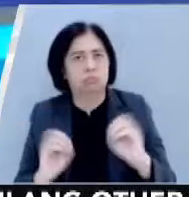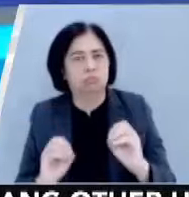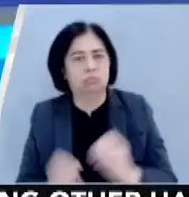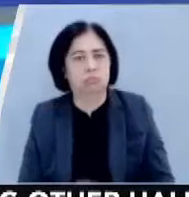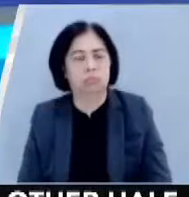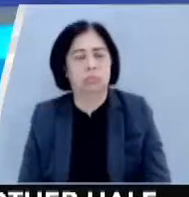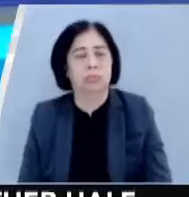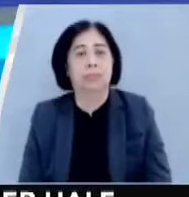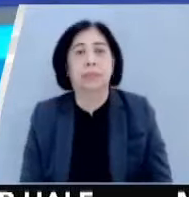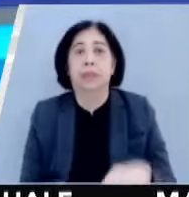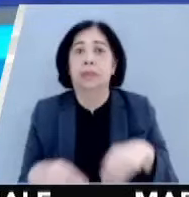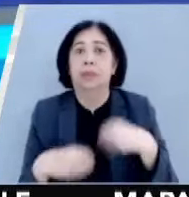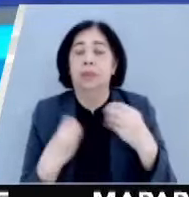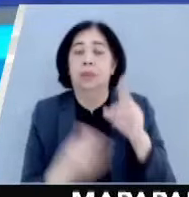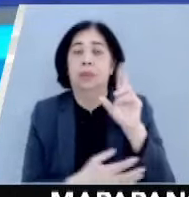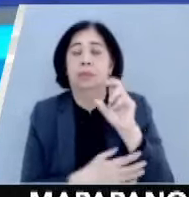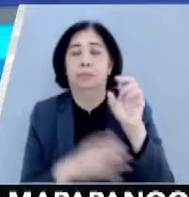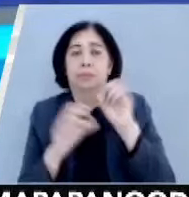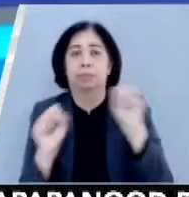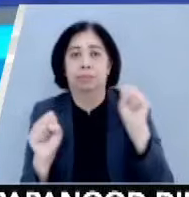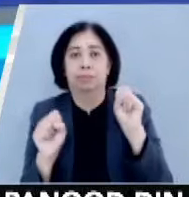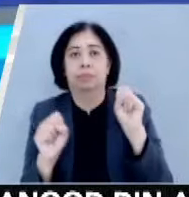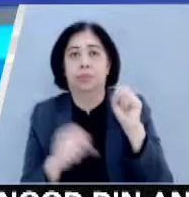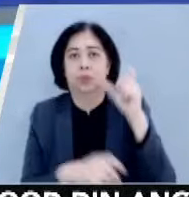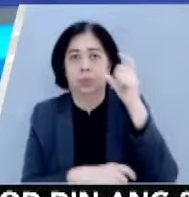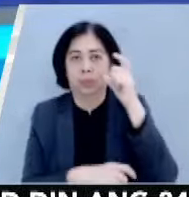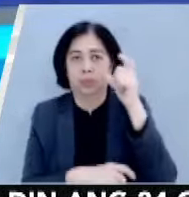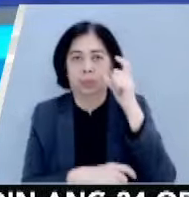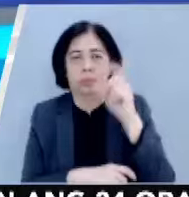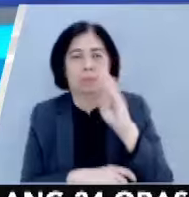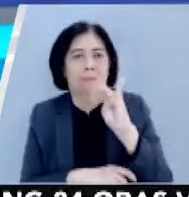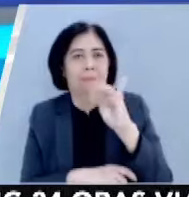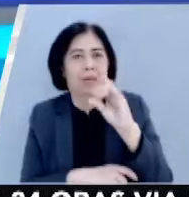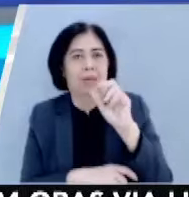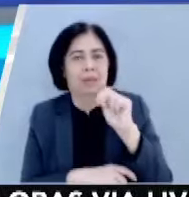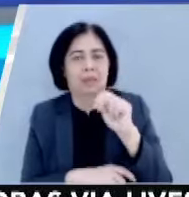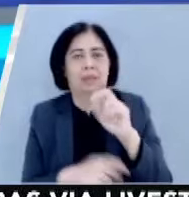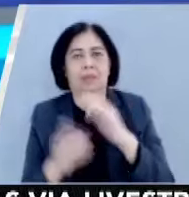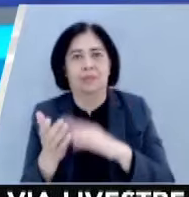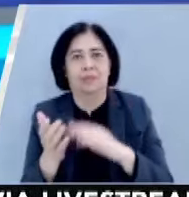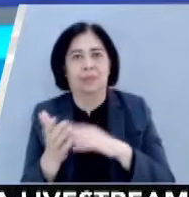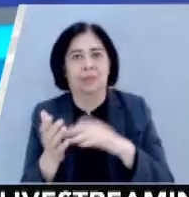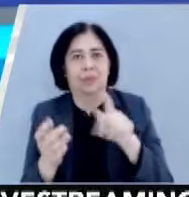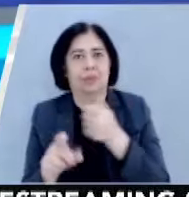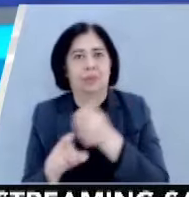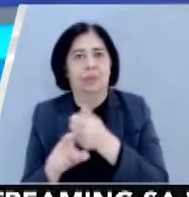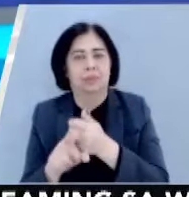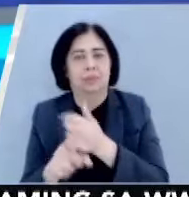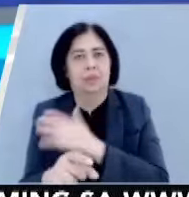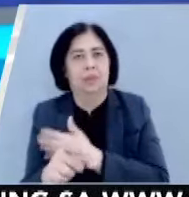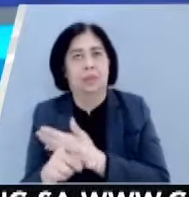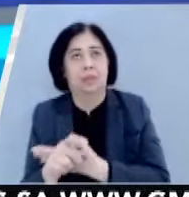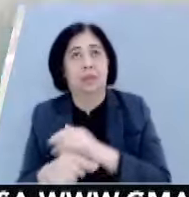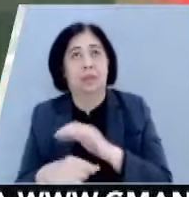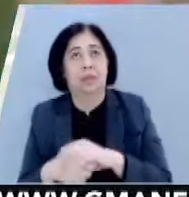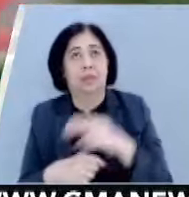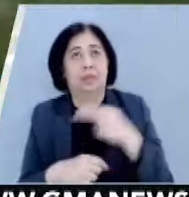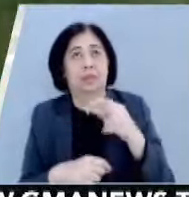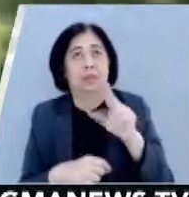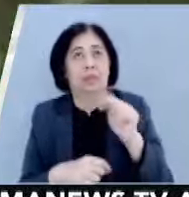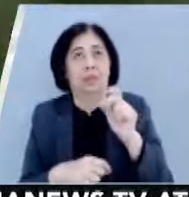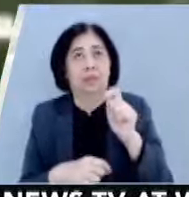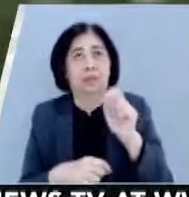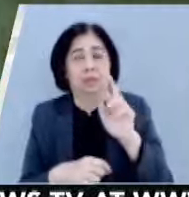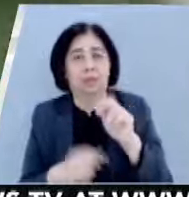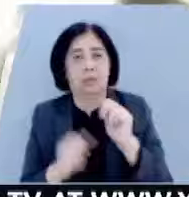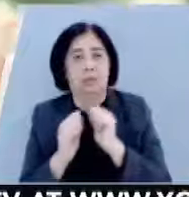Binigyan ni U.S. President Joe Biden ng presidential pardon ang kanyang sariling anak na si Hunter. Ibig sabihin,